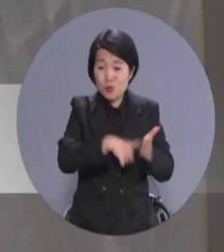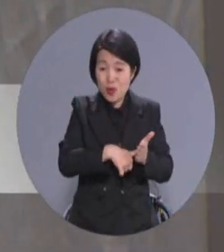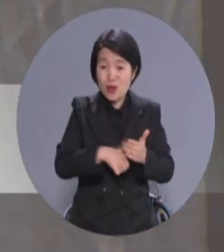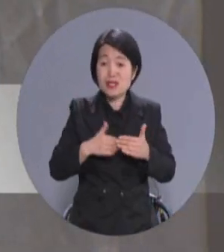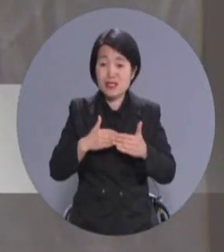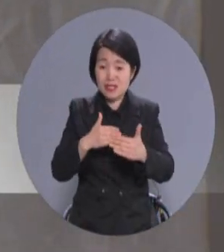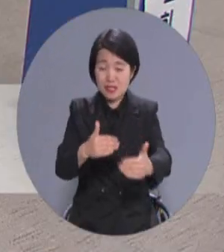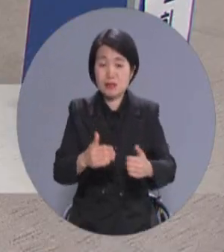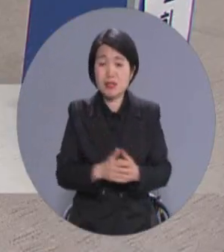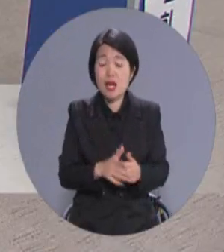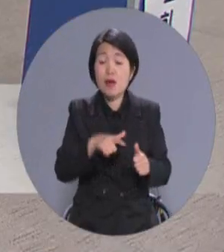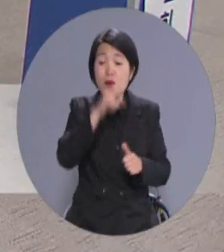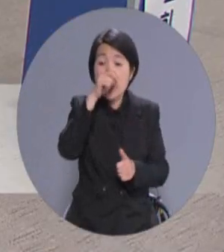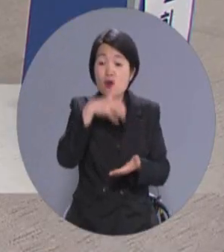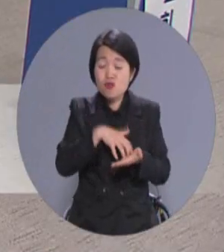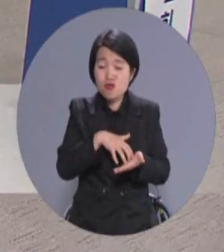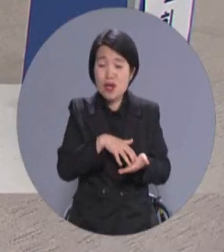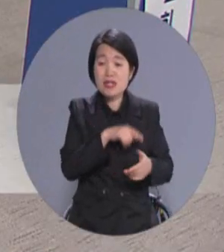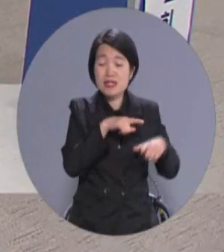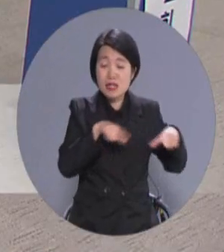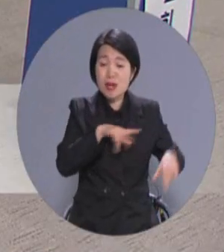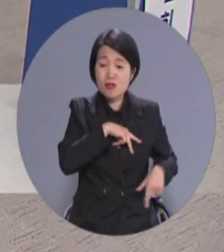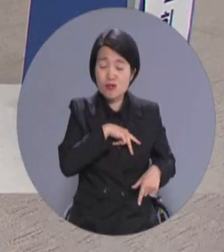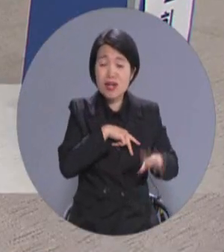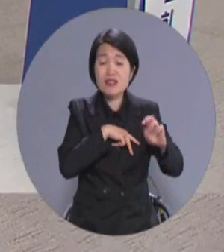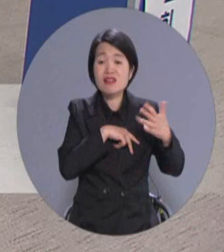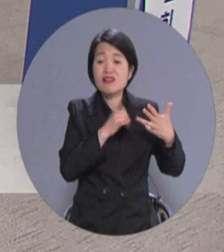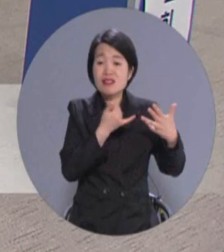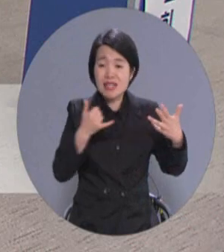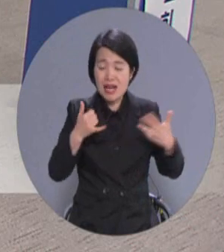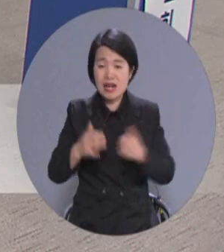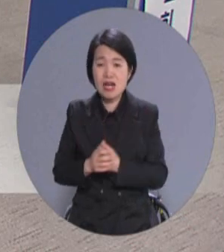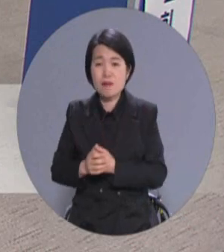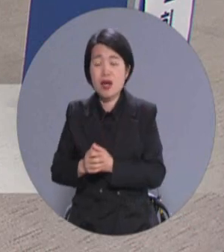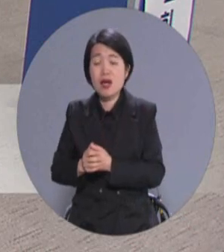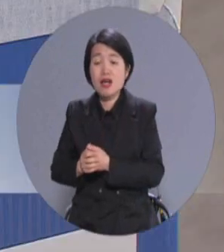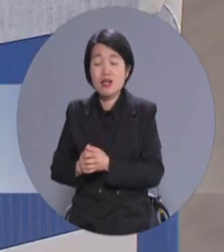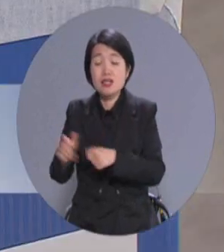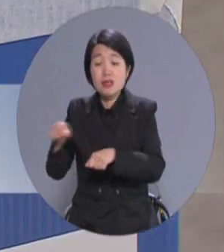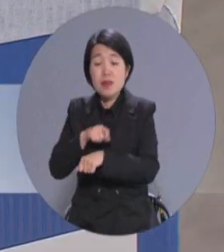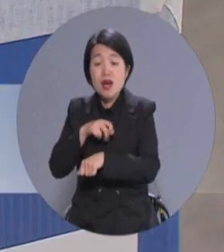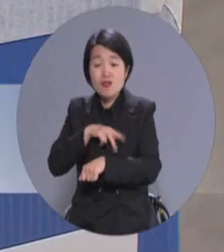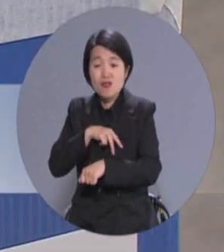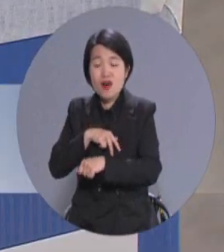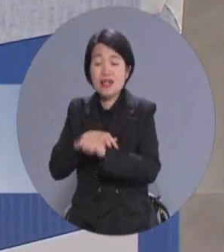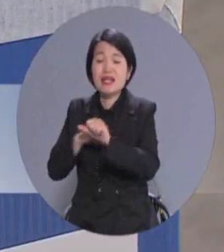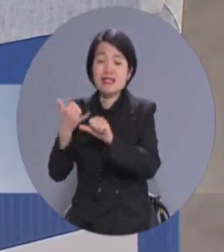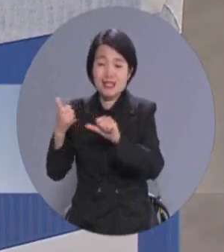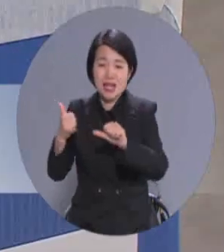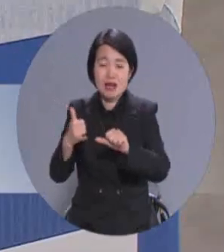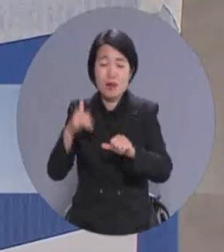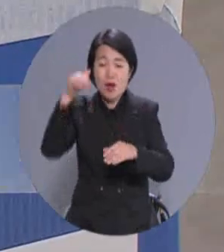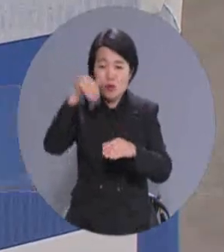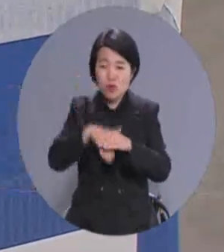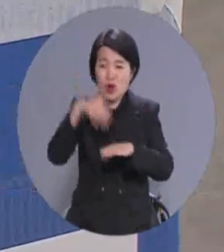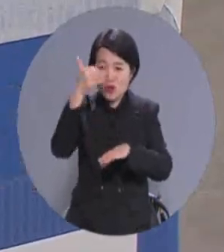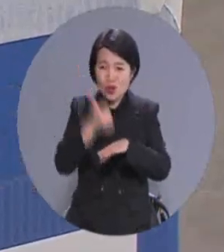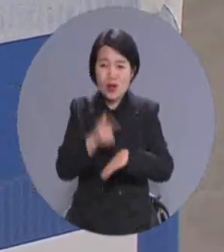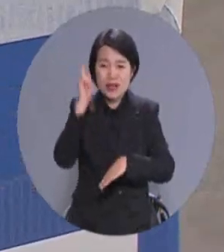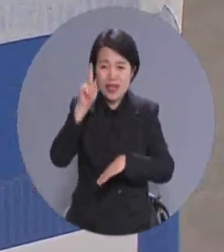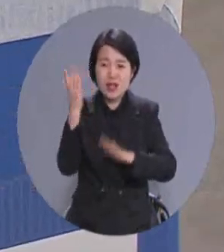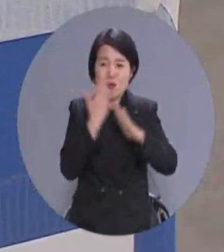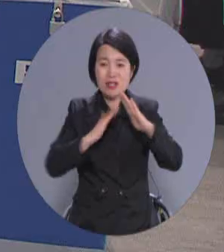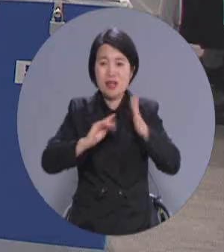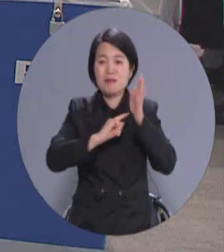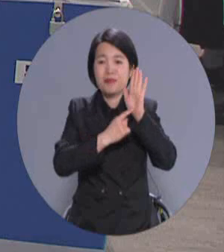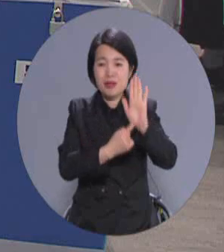진행했습니다. 선출 인원은 일반 의원 38명, 특별 의원 5명으로 투표 결과는 내일 공식 발표될